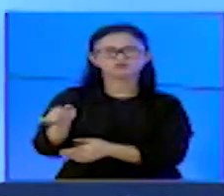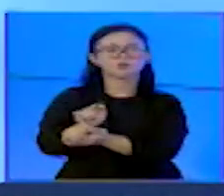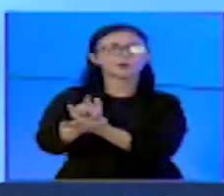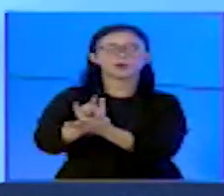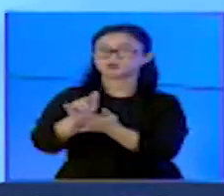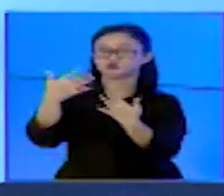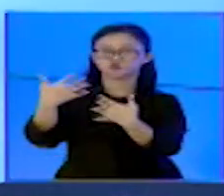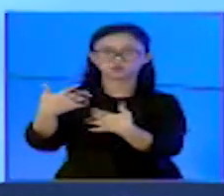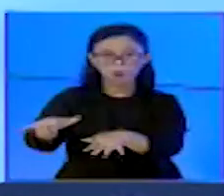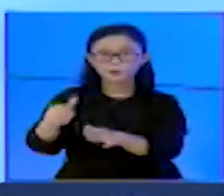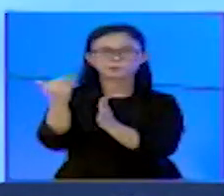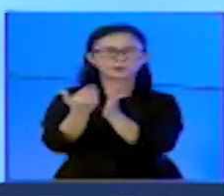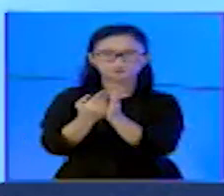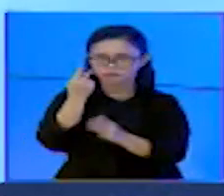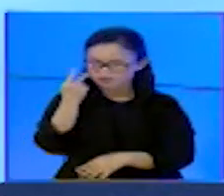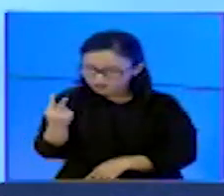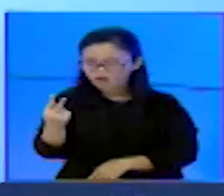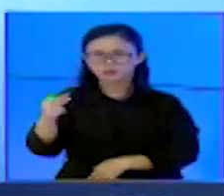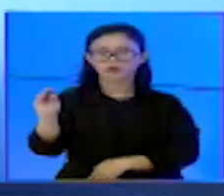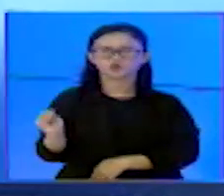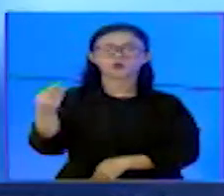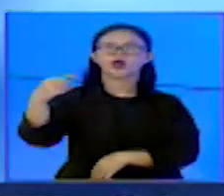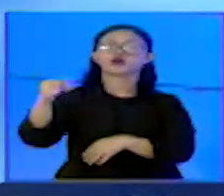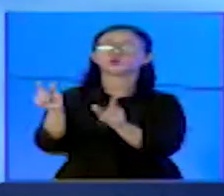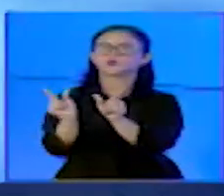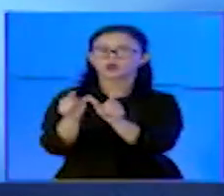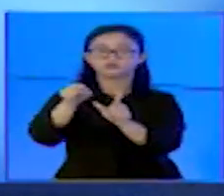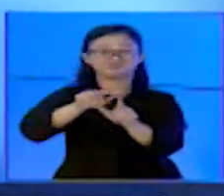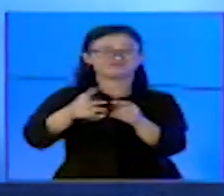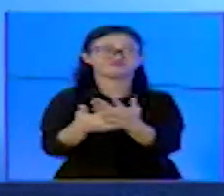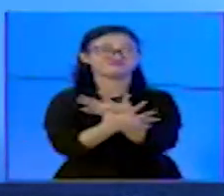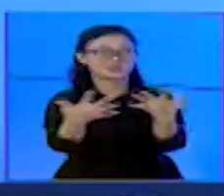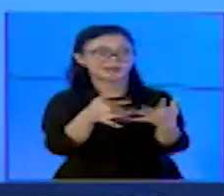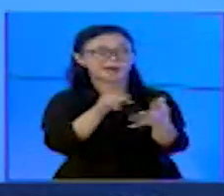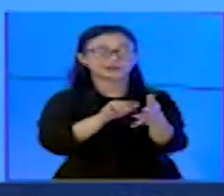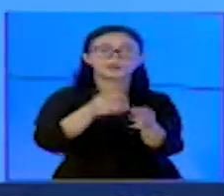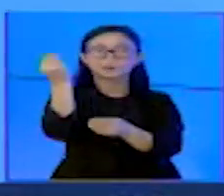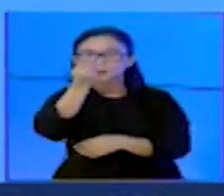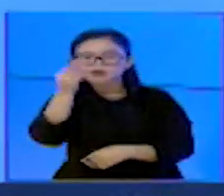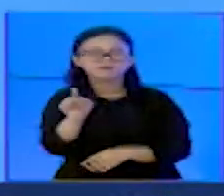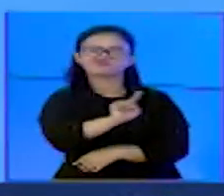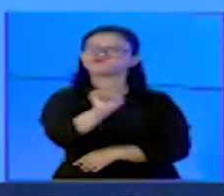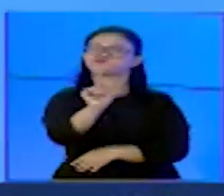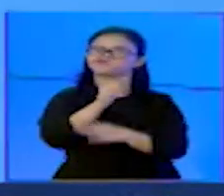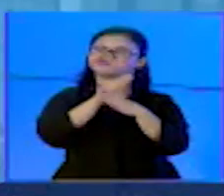langsung diperketat ketua rw di tempat tinggal pasien mulai membatasi sejumlah kegiatan warganya